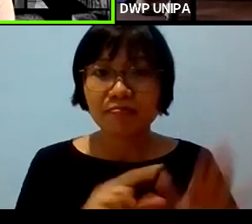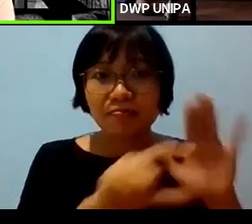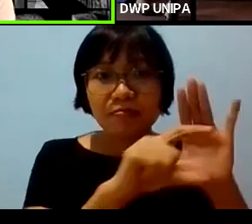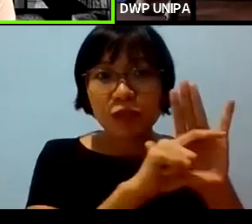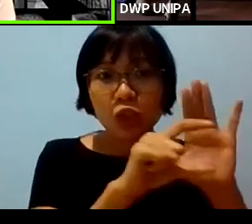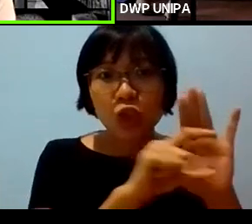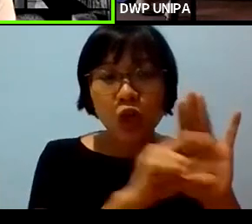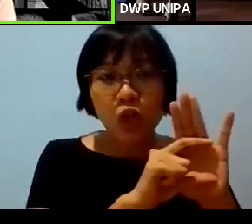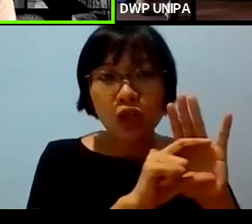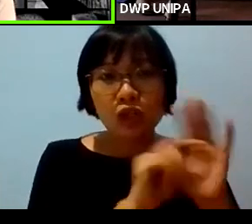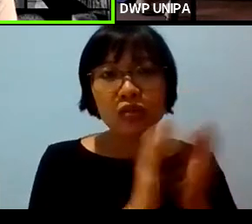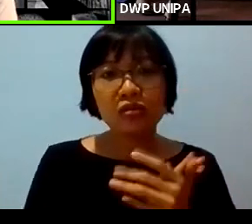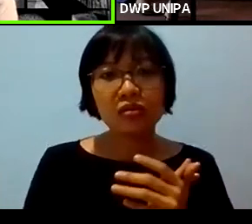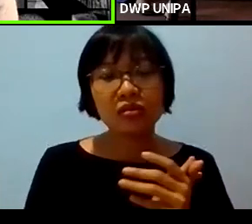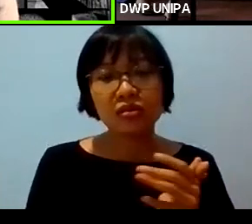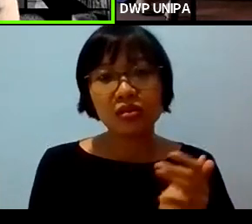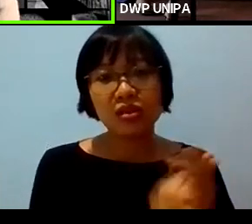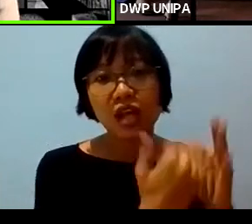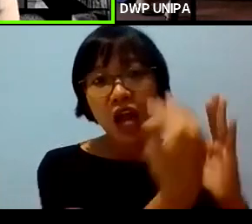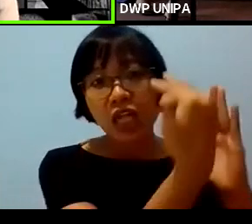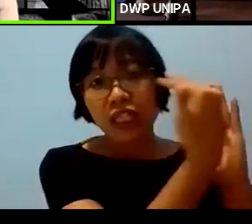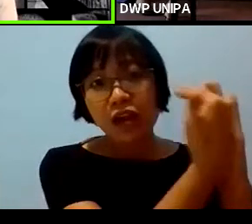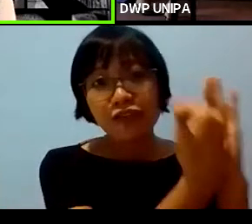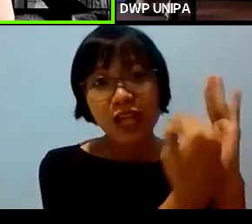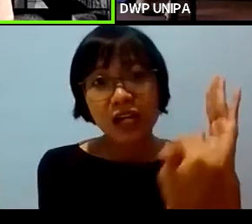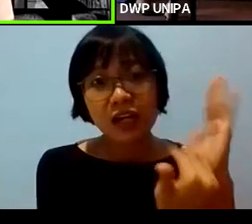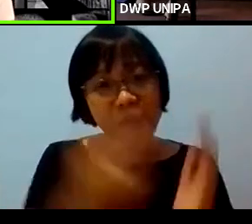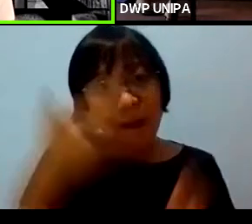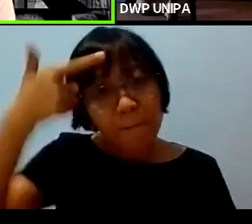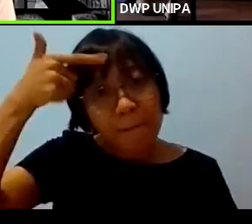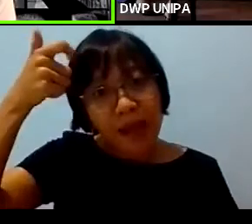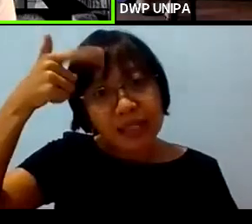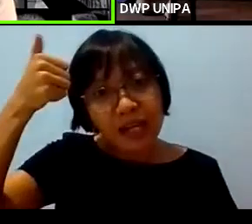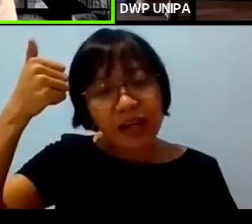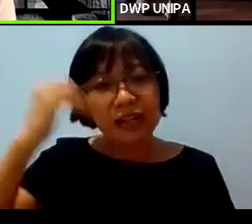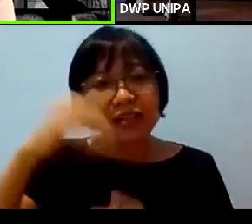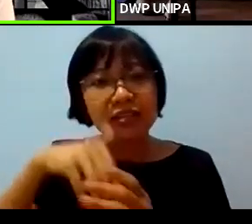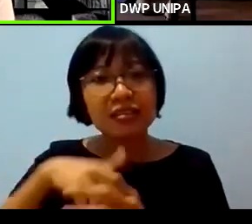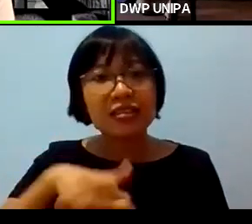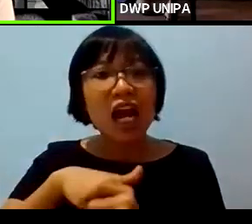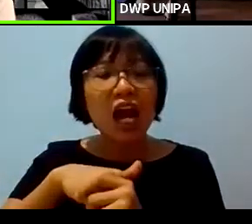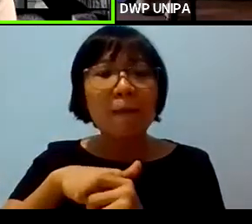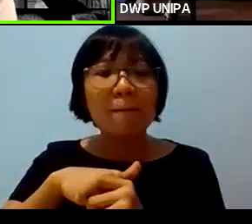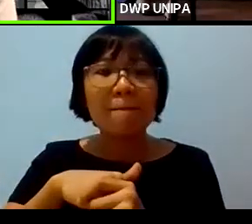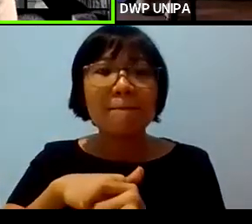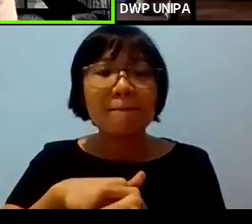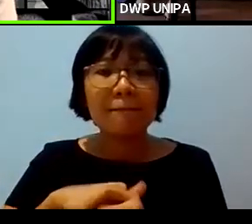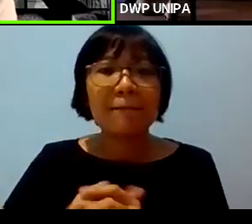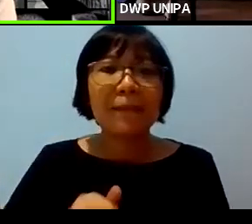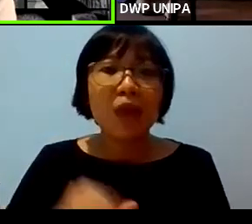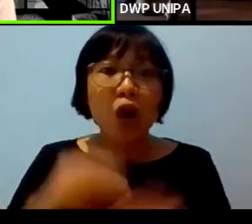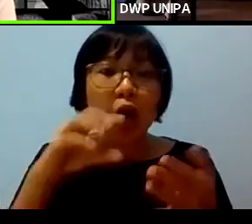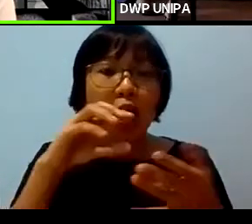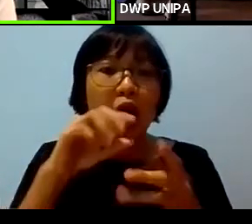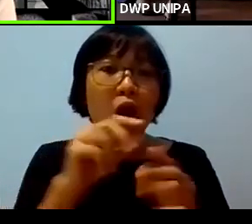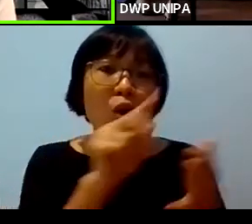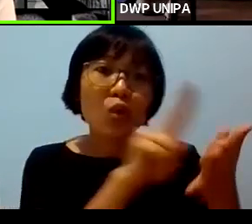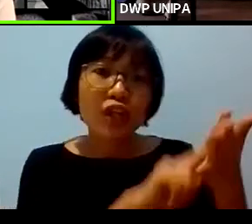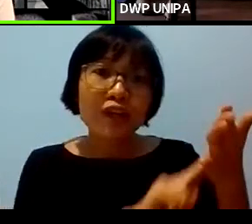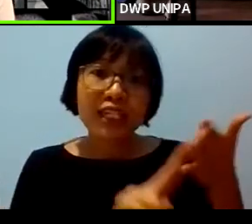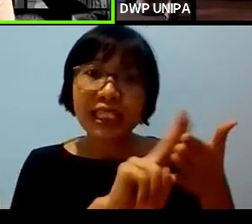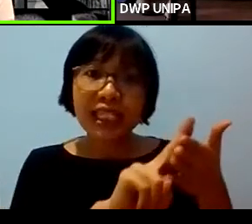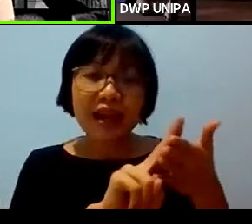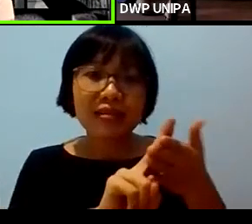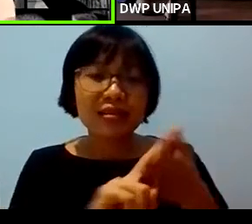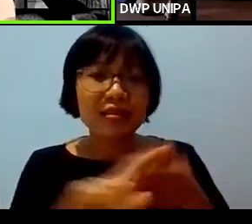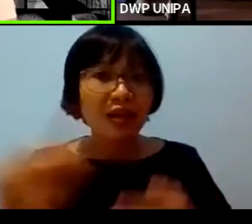kurikulum yang ada itu seringkali sangat kolonial dan sangat tidak menimbang pengalaman yang